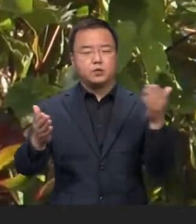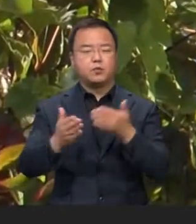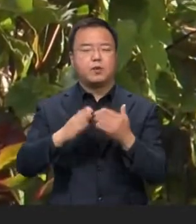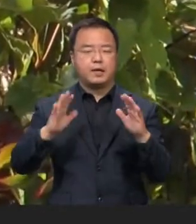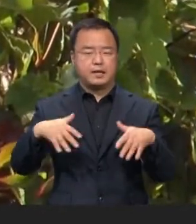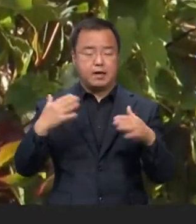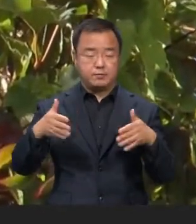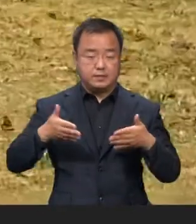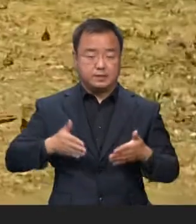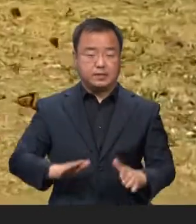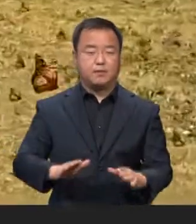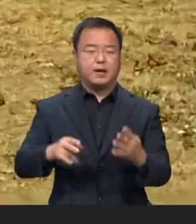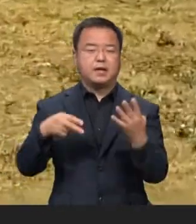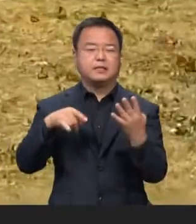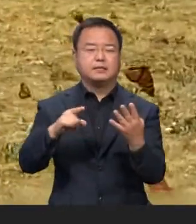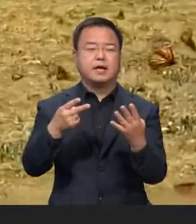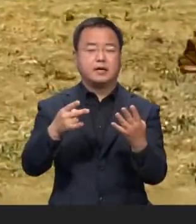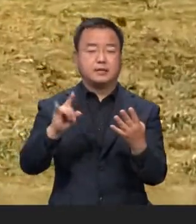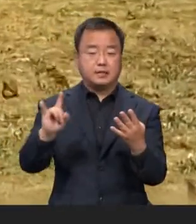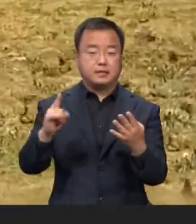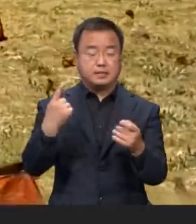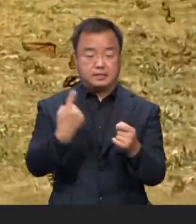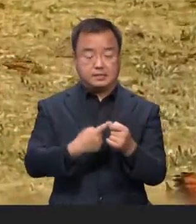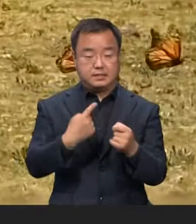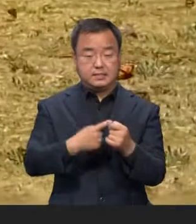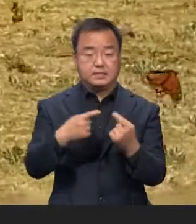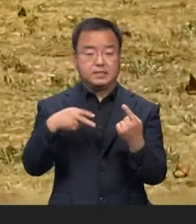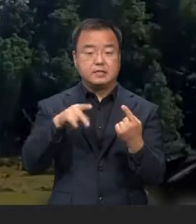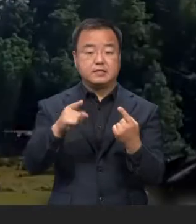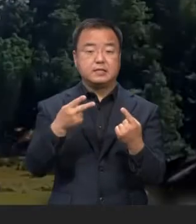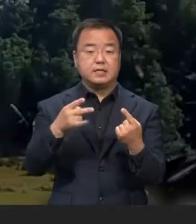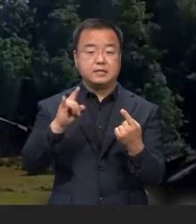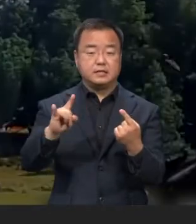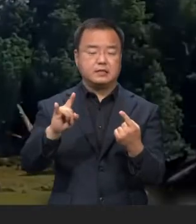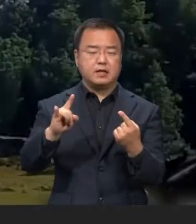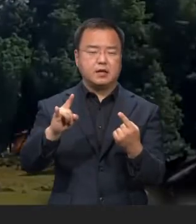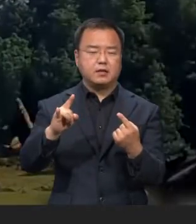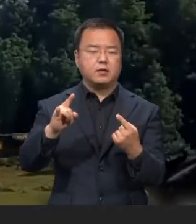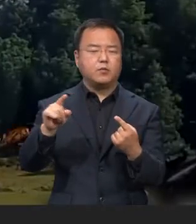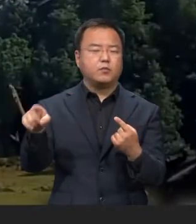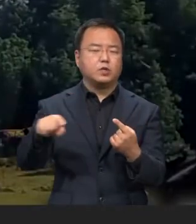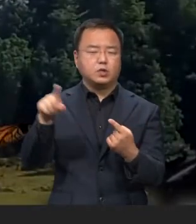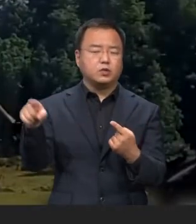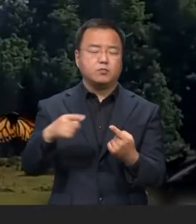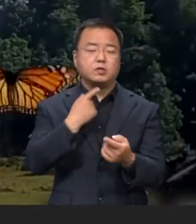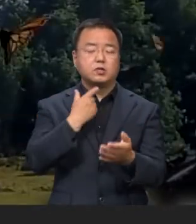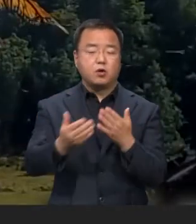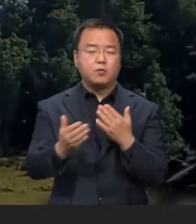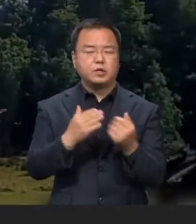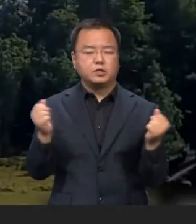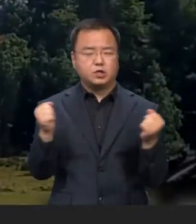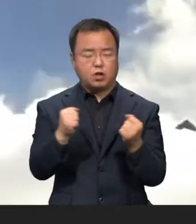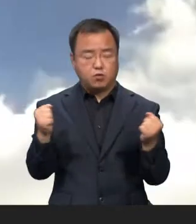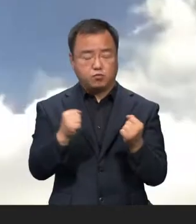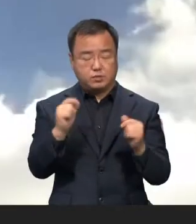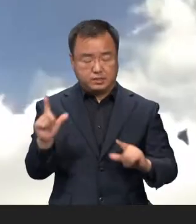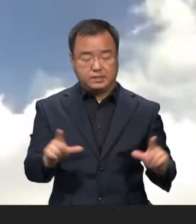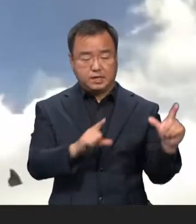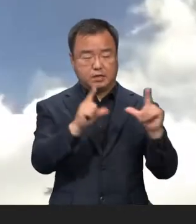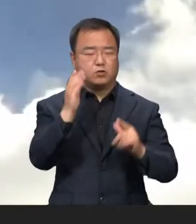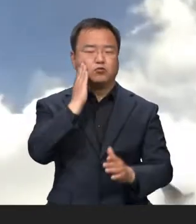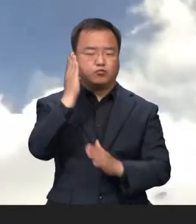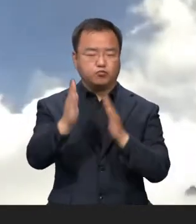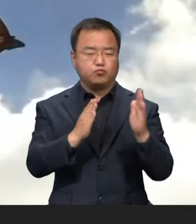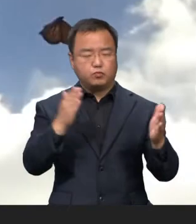나비 4세대는 1세대, 즉 자신의 증조할아버지와 할머니가 겨울을 났던 그 숲으로 다시 장거리